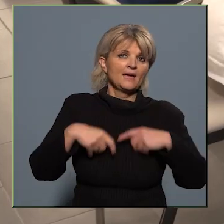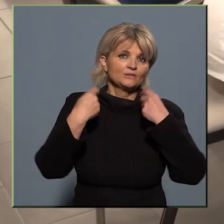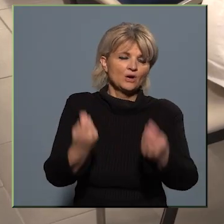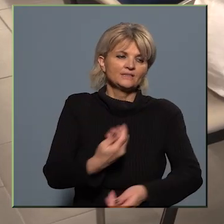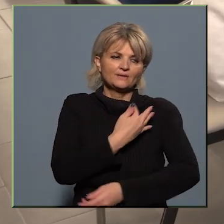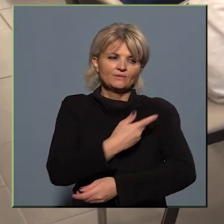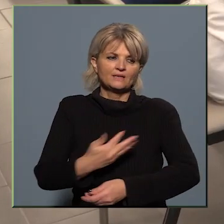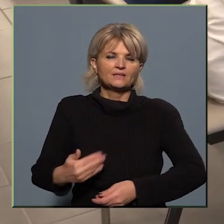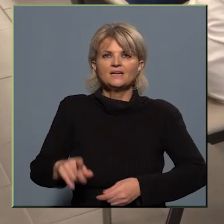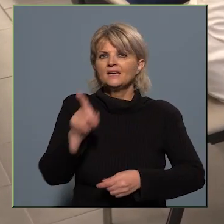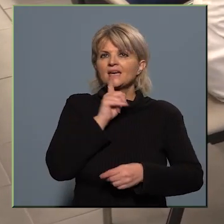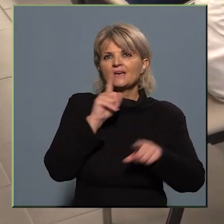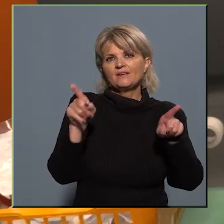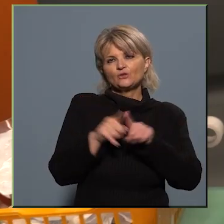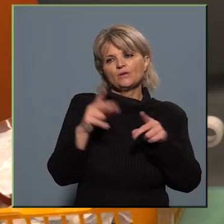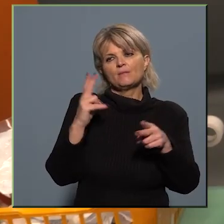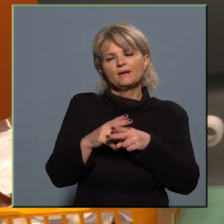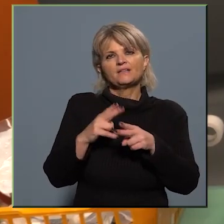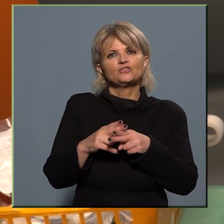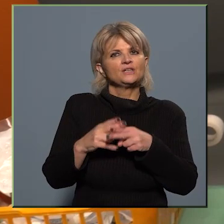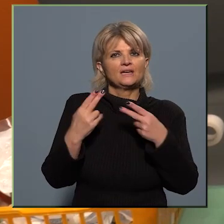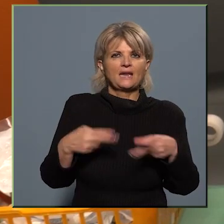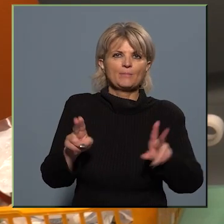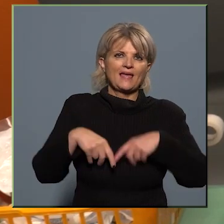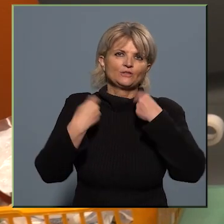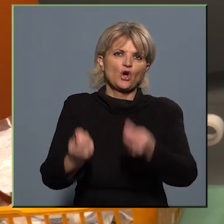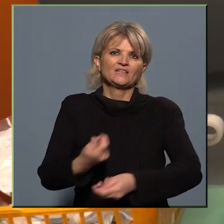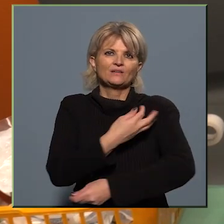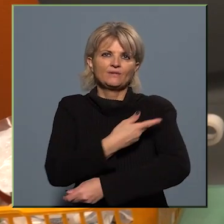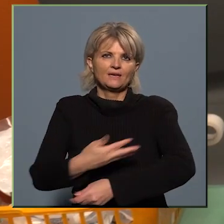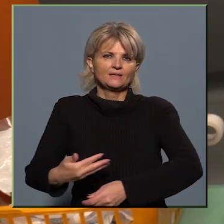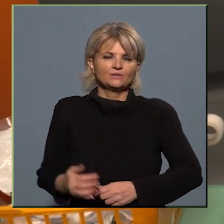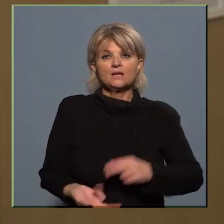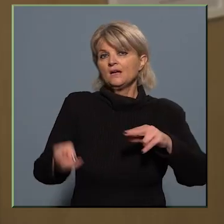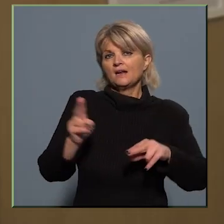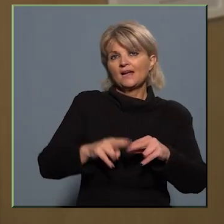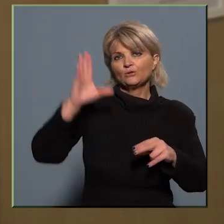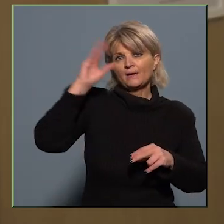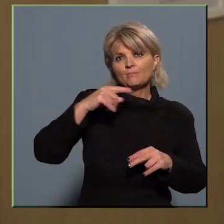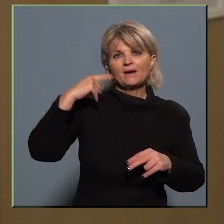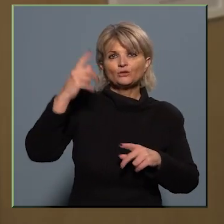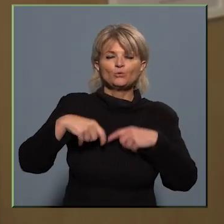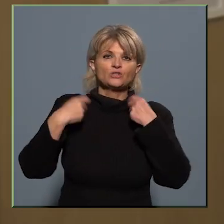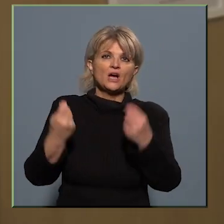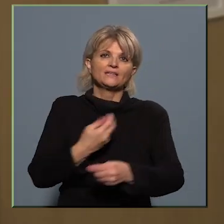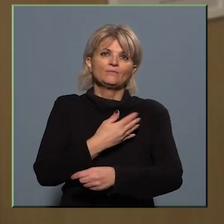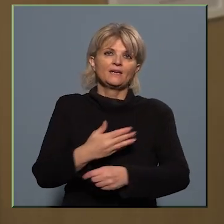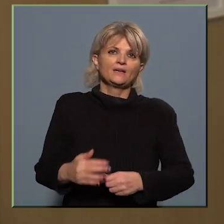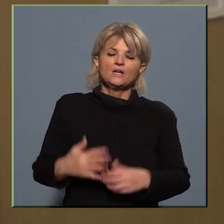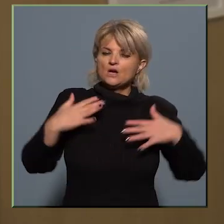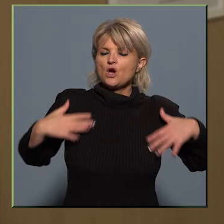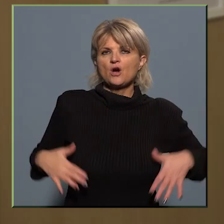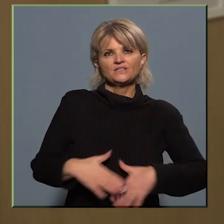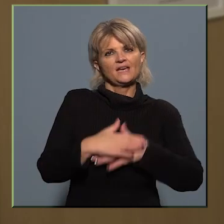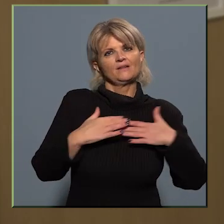kevés olyan betegség van, amiben valaki egyáltalán nem adhat vért, de az emberek többsége adhat vért, és egy-egy véradás az nem jár a szervezet